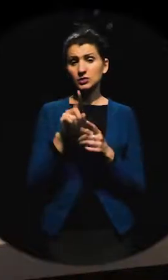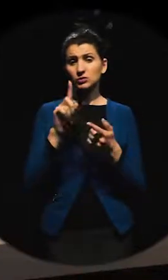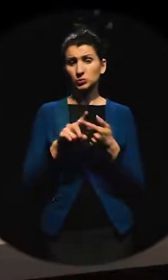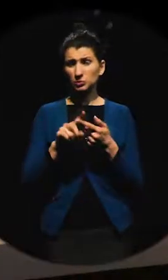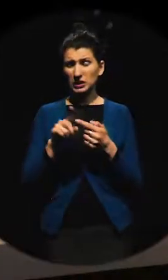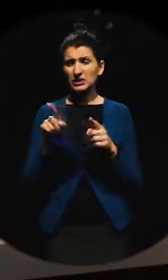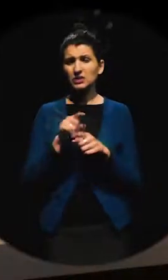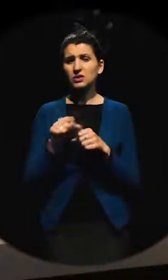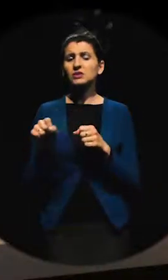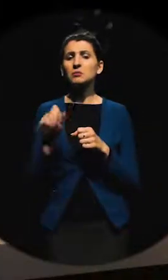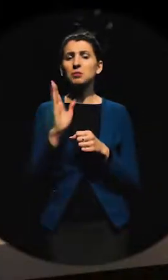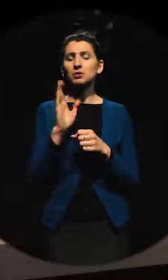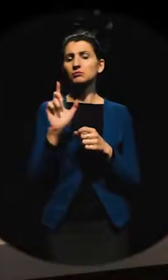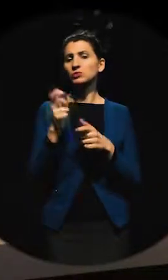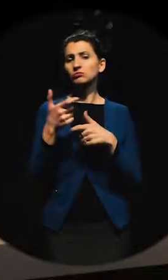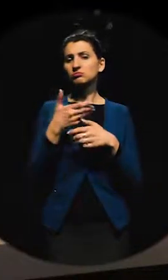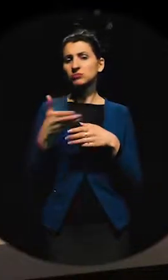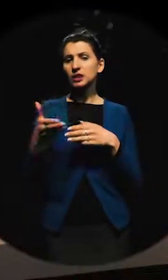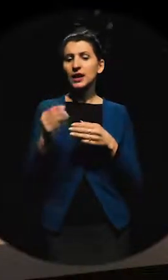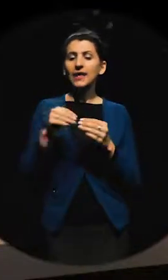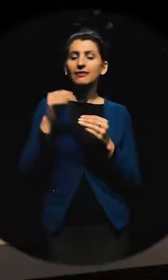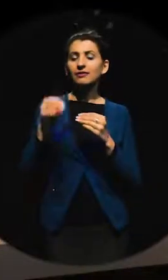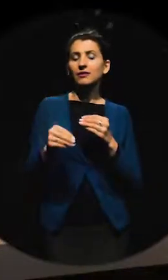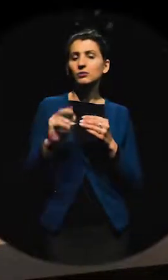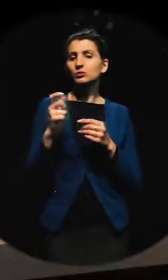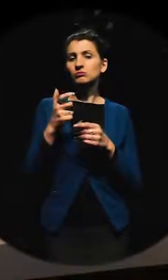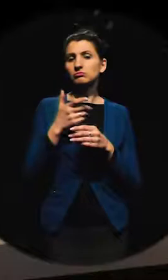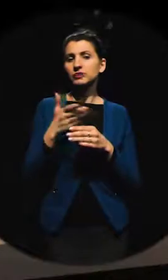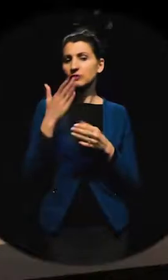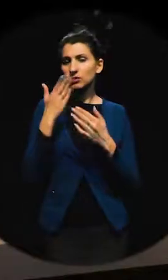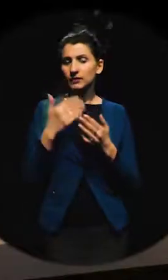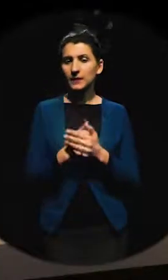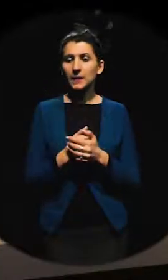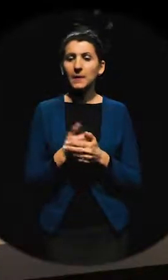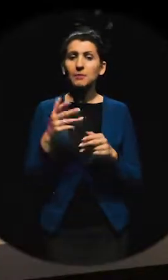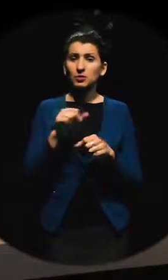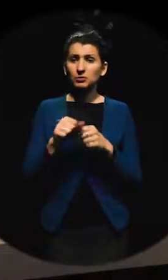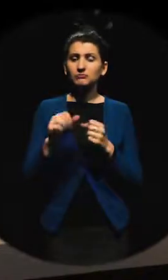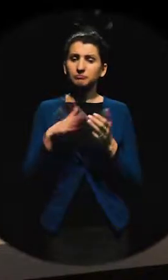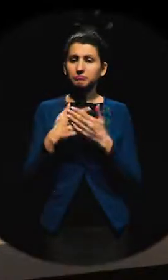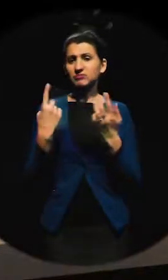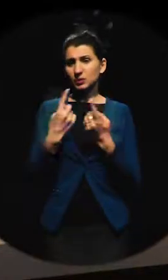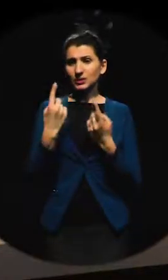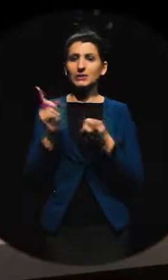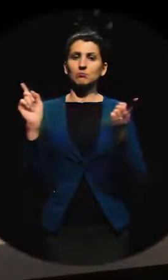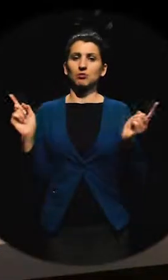i jest później w tym kolejnym etapie, czy może się rozwinąć w sytuację